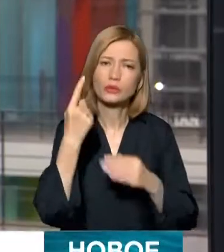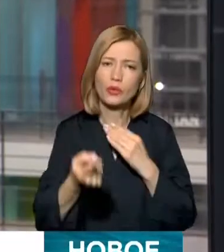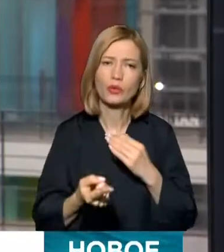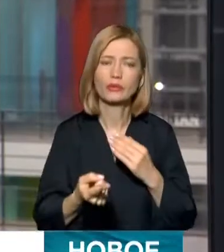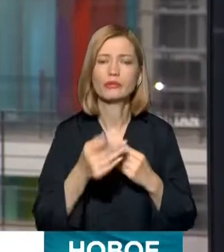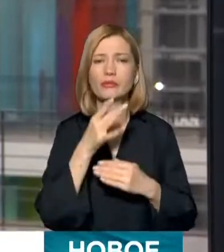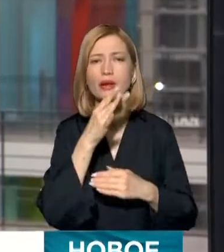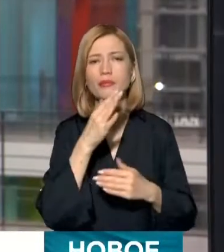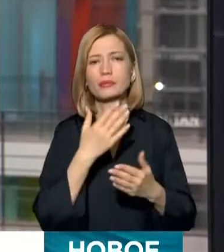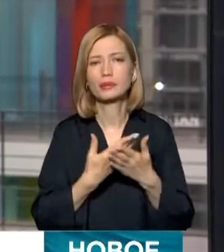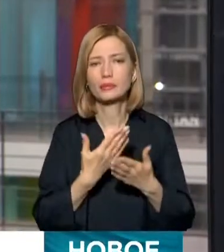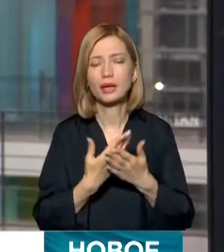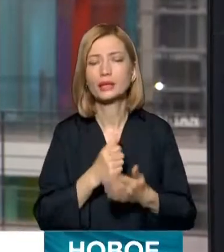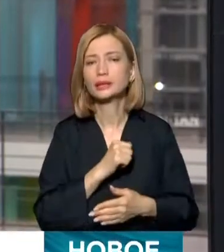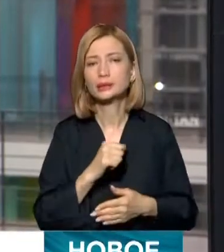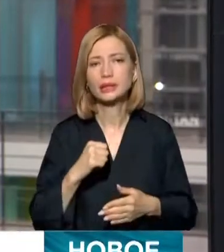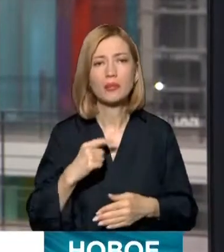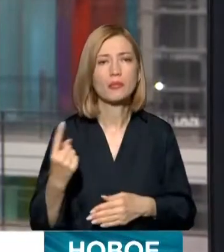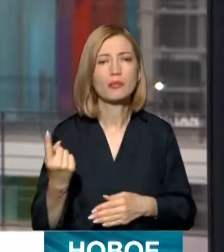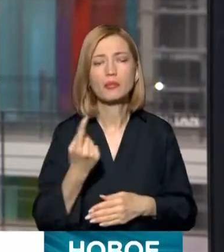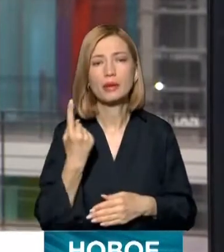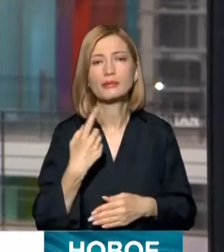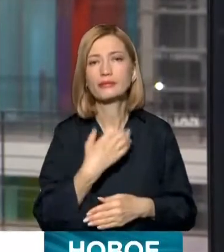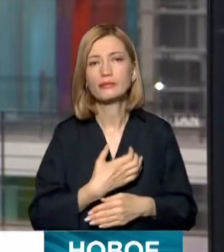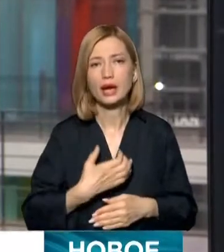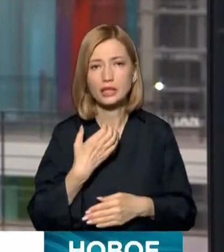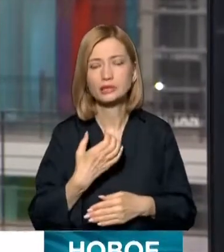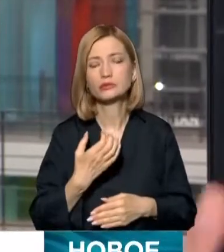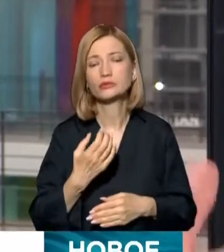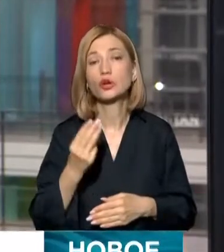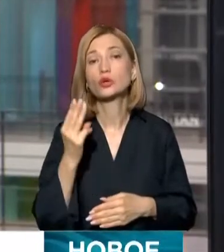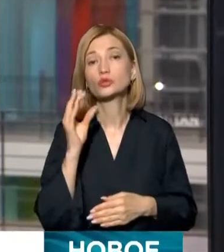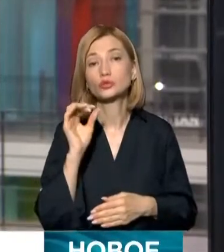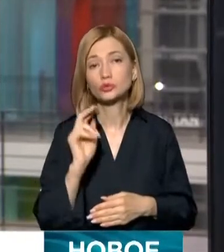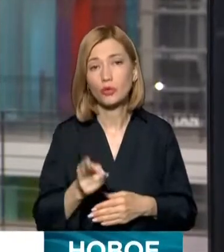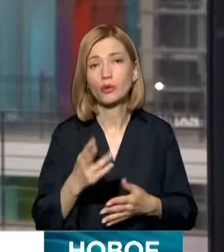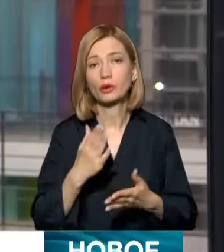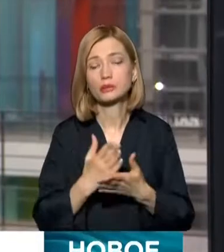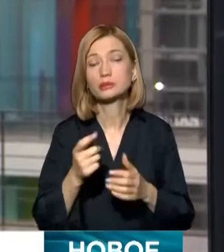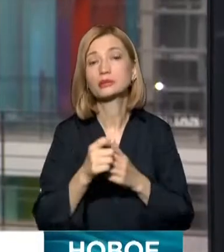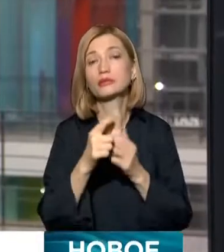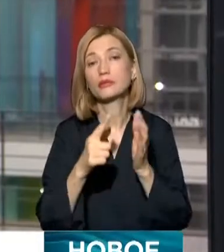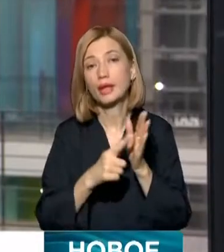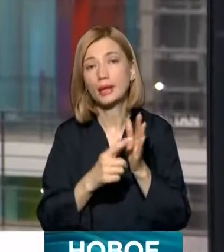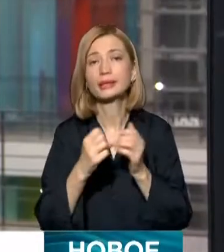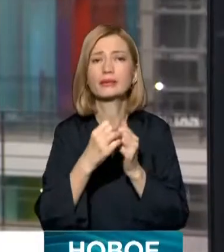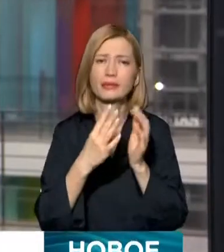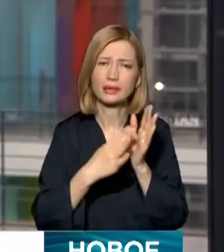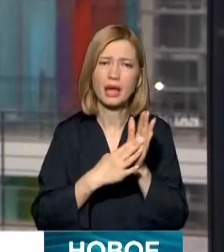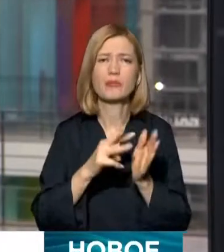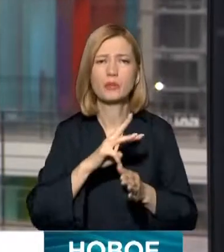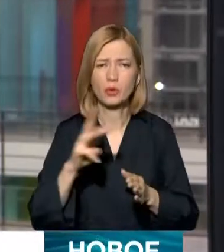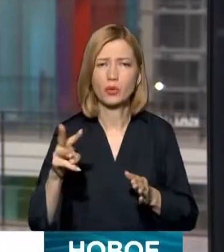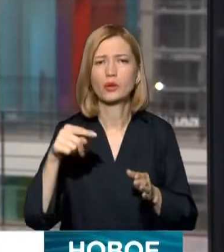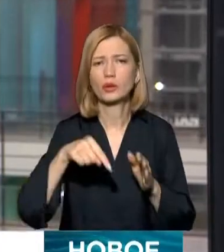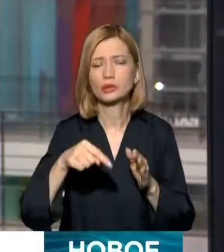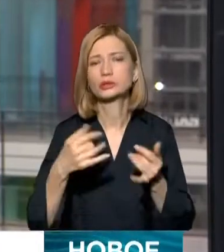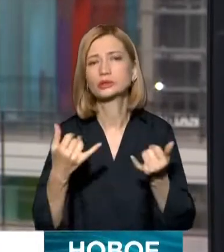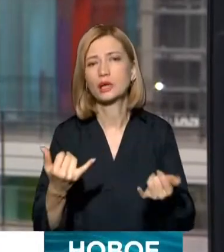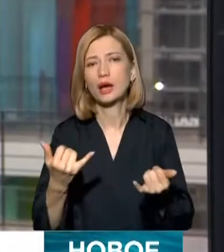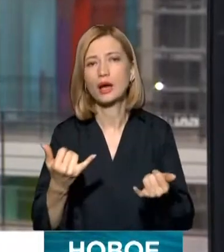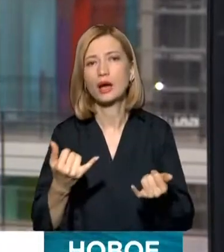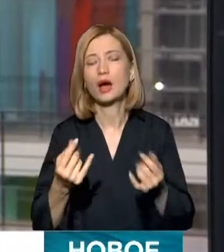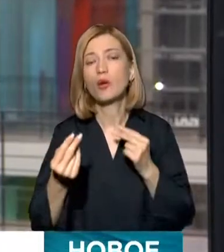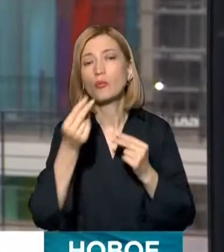в самый-самый первый момент это, конечно, шок. Вот у нас есть там 17 миллионов, 19 миллионов населения. На эти 19 миллионов сюда